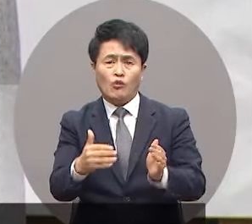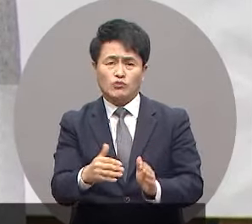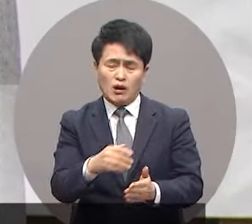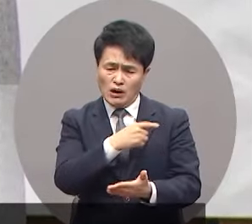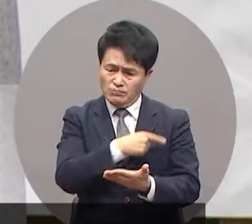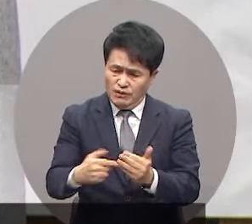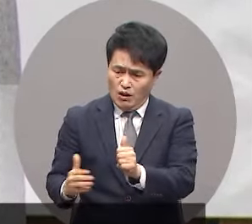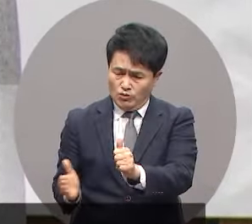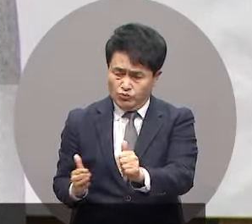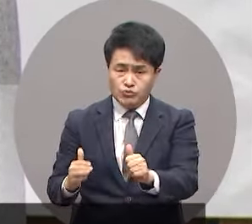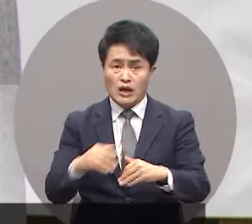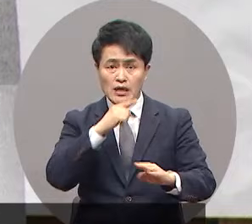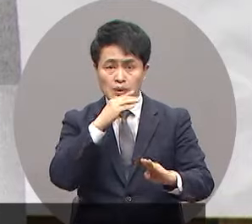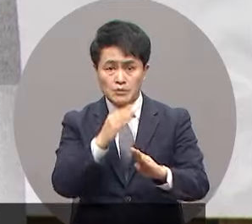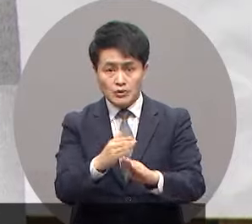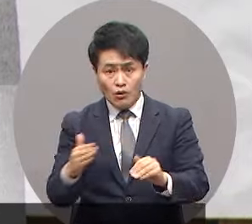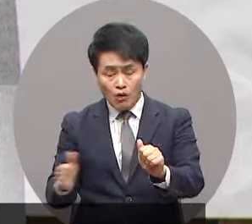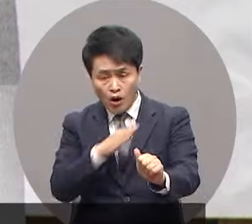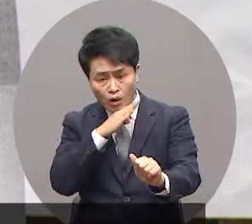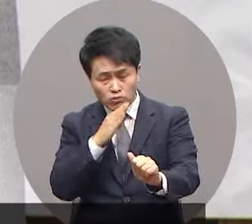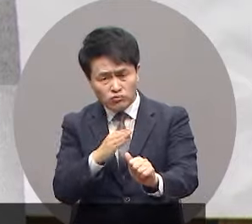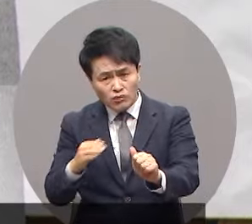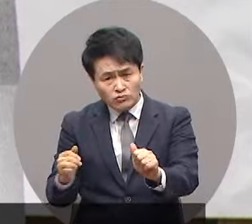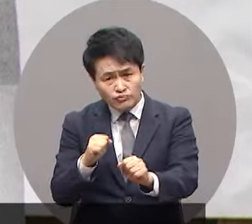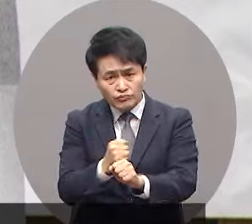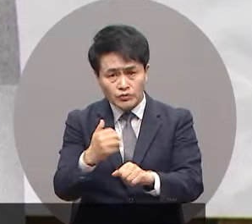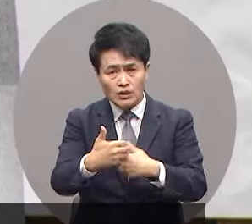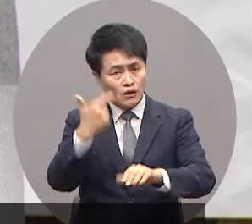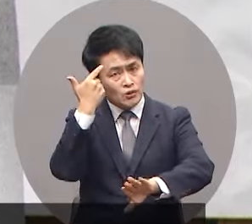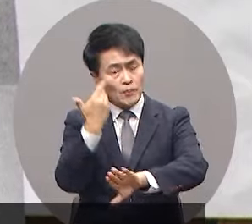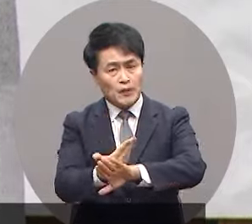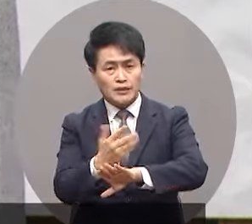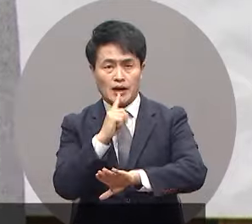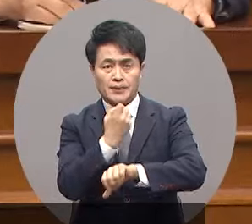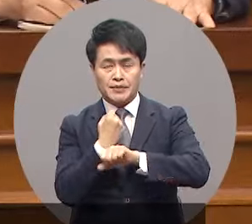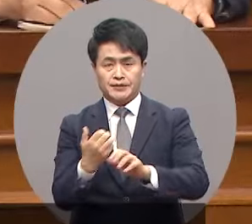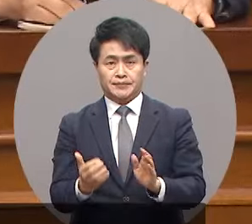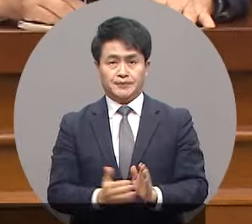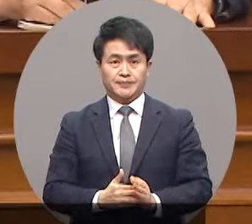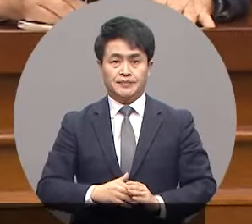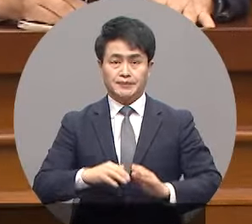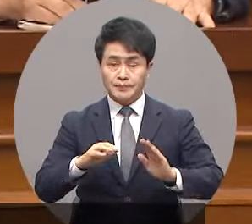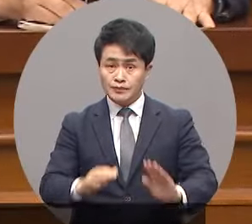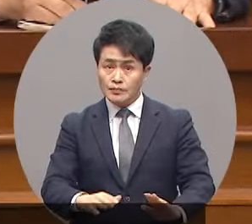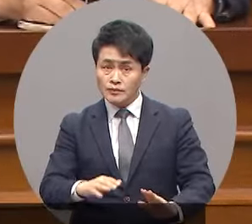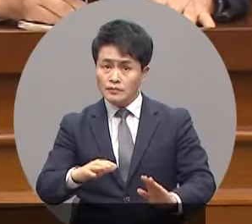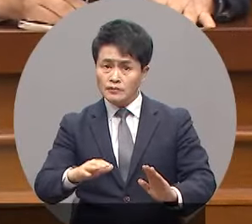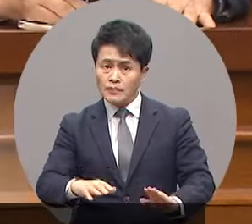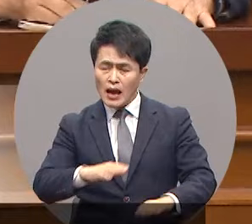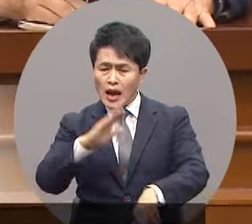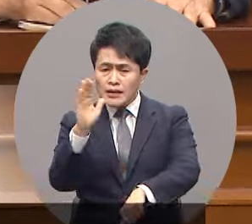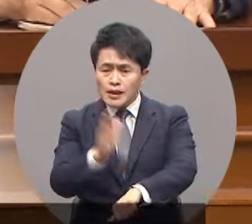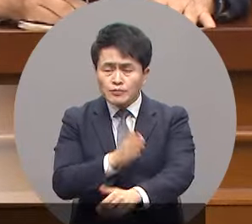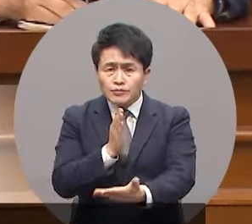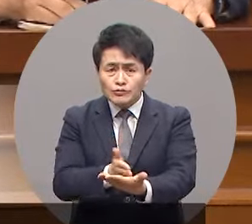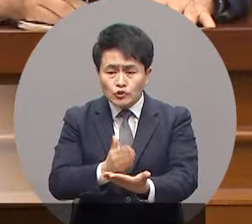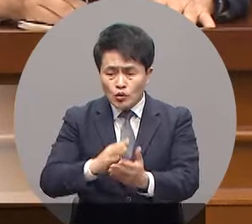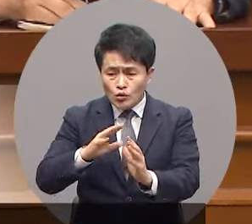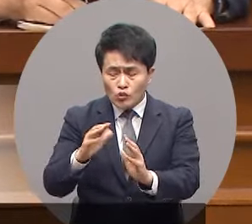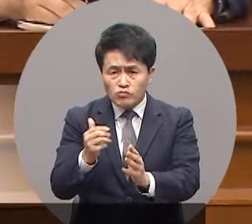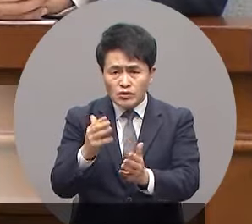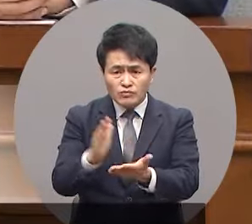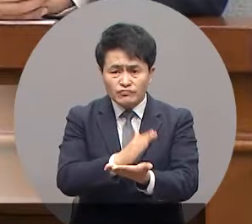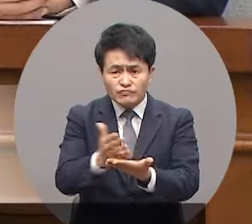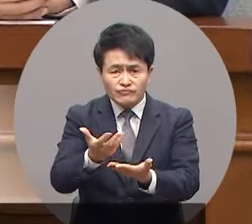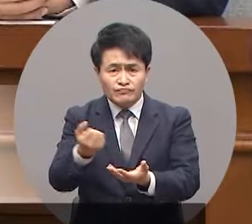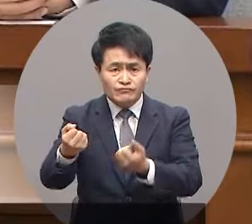것이라며 민주당이 띄우고 있는 북풍 음모론과는 정반대라고 말했습니다. 이어 그릇된 주장으로 국민을